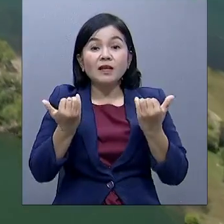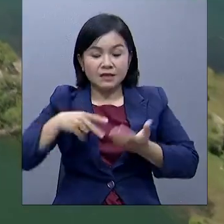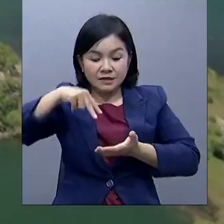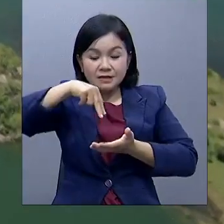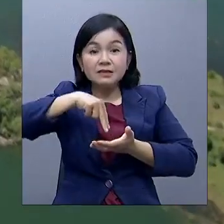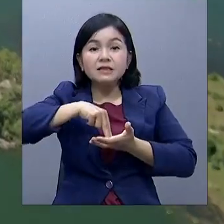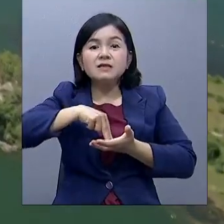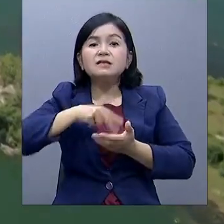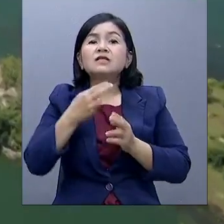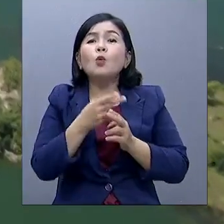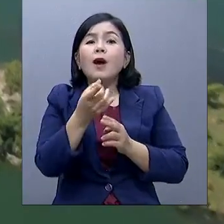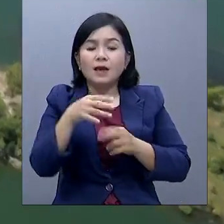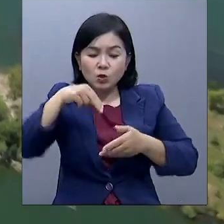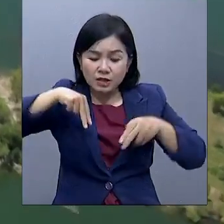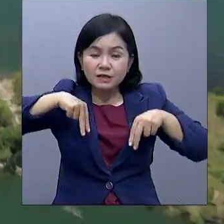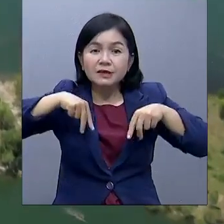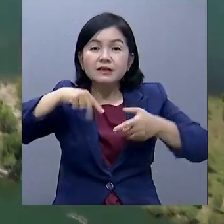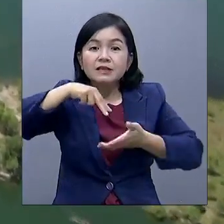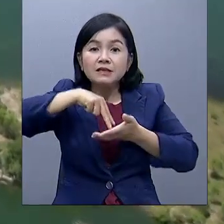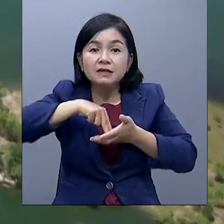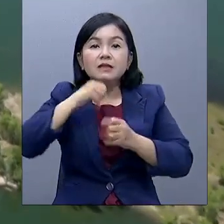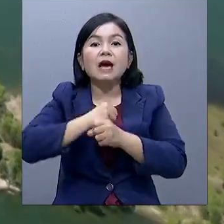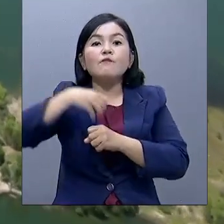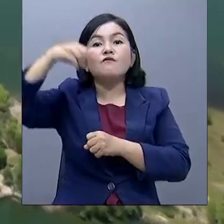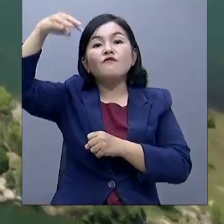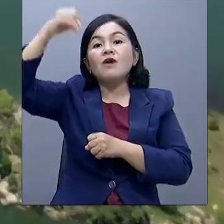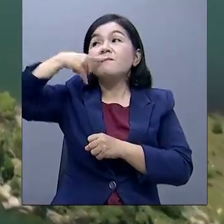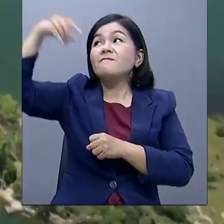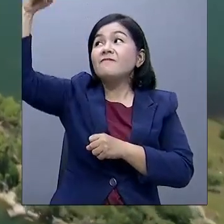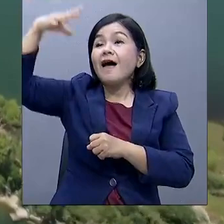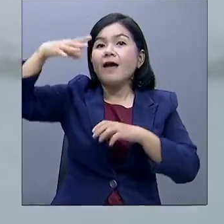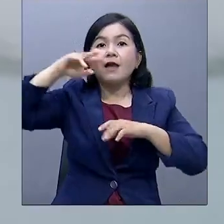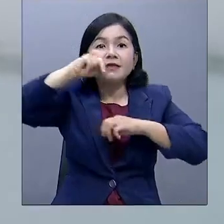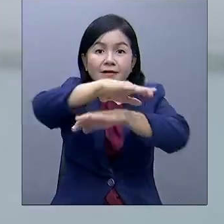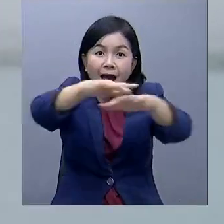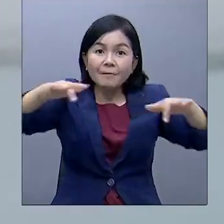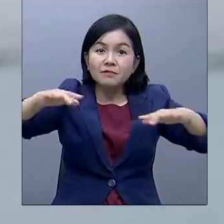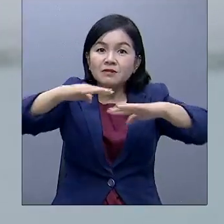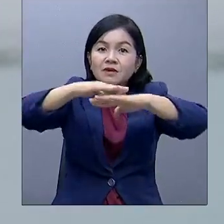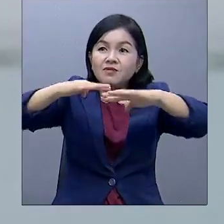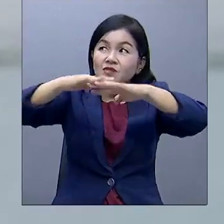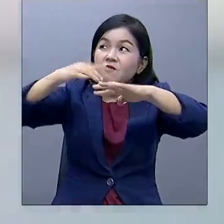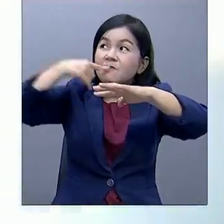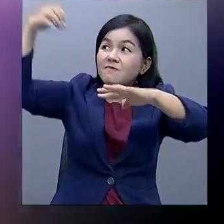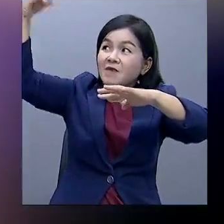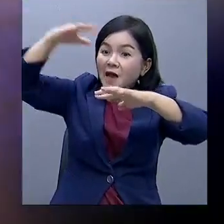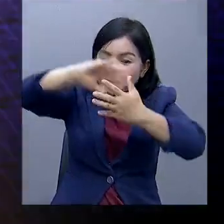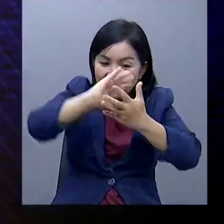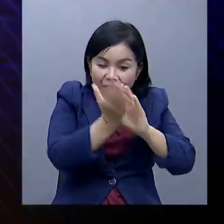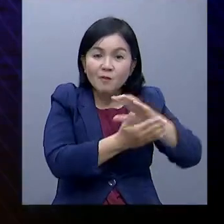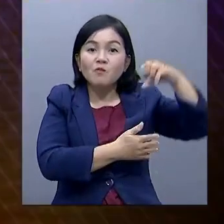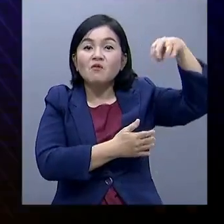รครับพี ่ตรงนี้นะครับเราเรียกว่าโรงไฟฟ้าพลังงานแสงอาทิตย์ขึ้นลอยน้ำแบบไฮบริด แบบไฮบริด ของการไฟฟ้าฝ่ายผลิตแห่งประเทศไทย